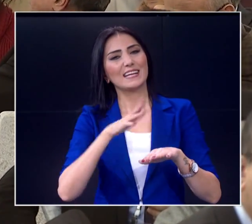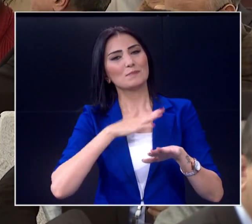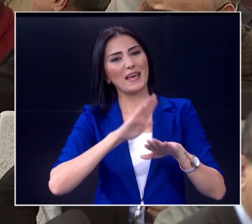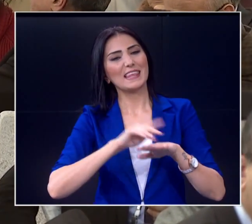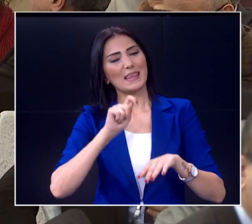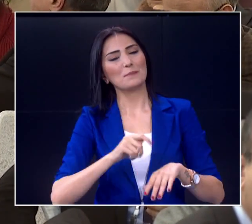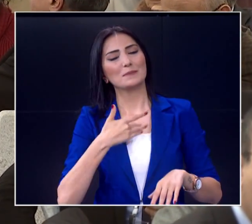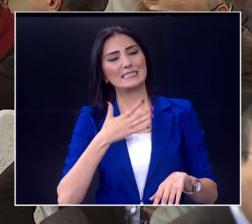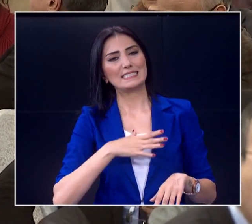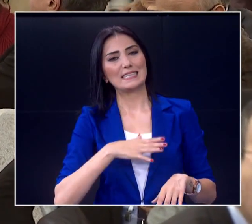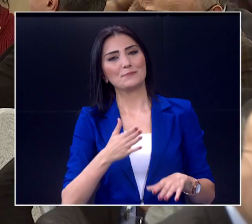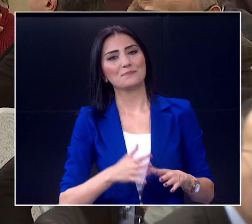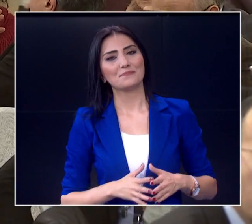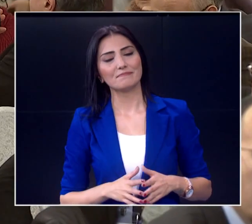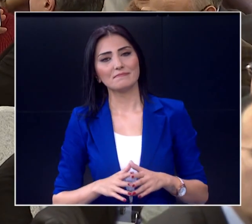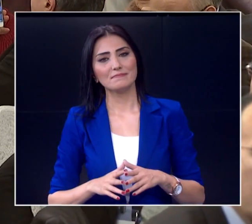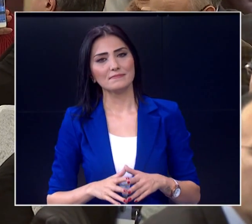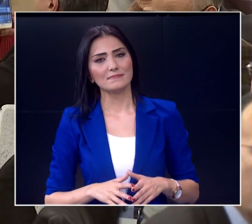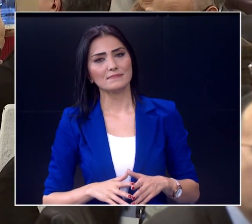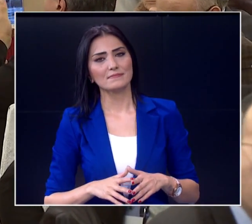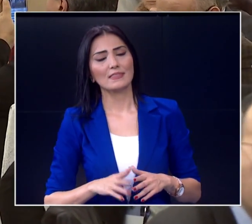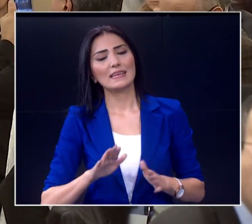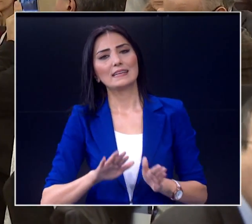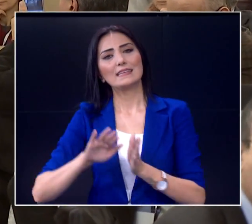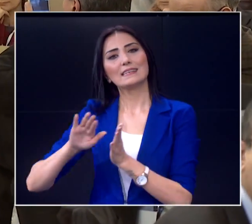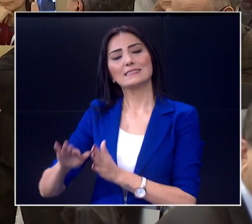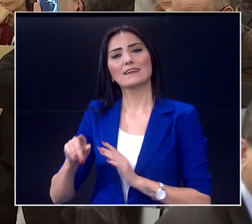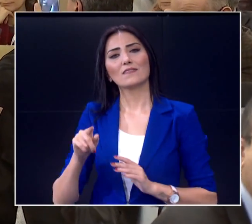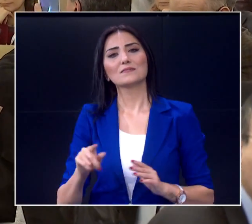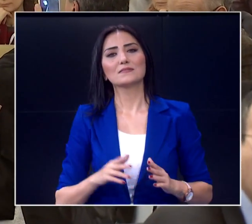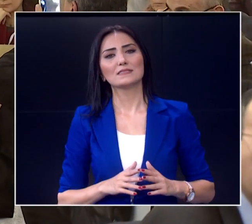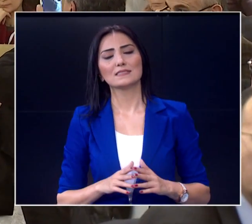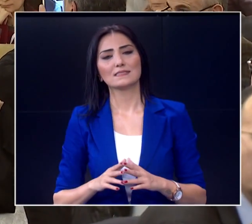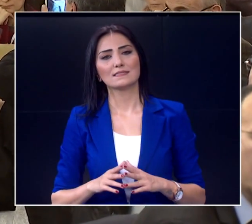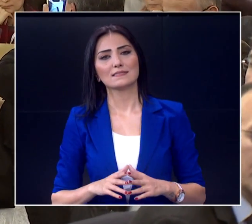yapma ihtiyacı duydum. Diğer taraftan